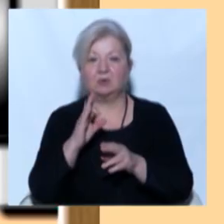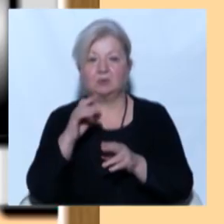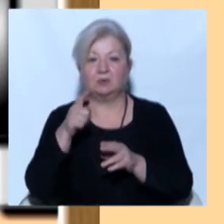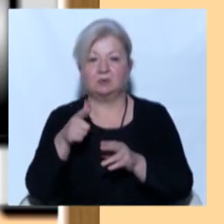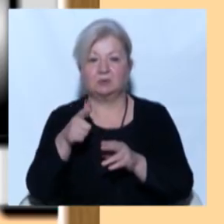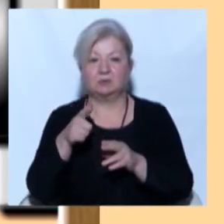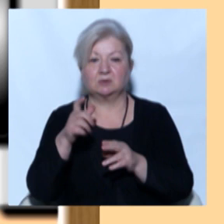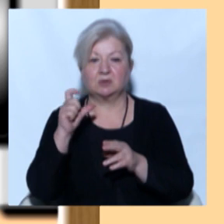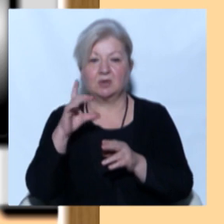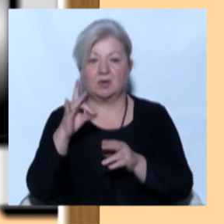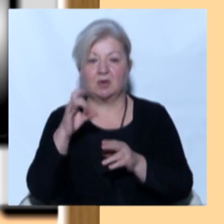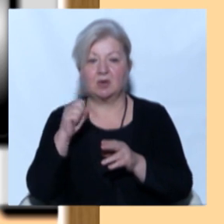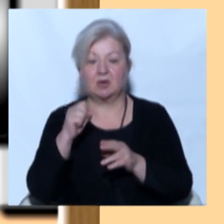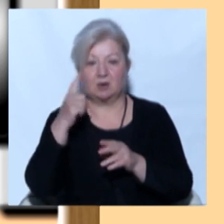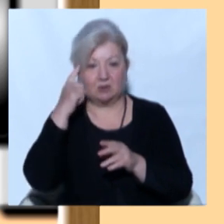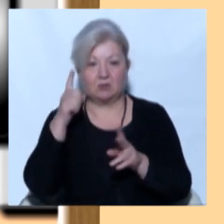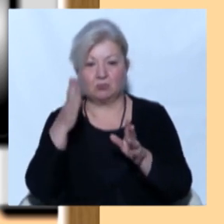ორგანი.